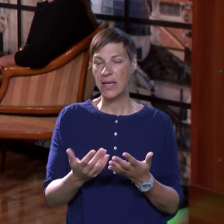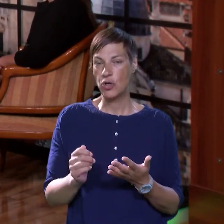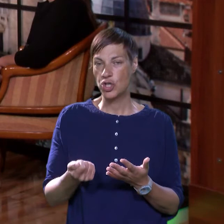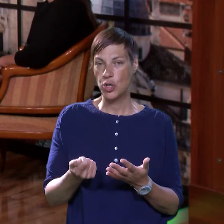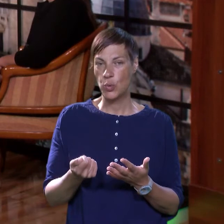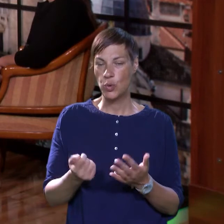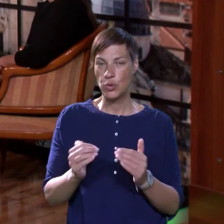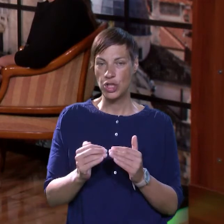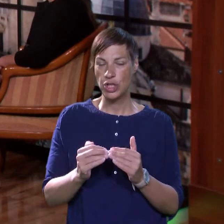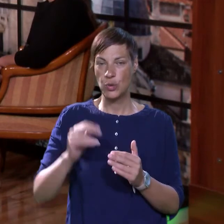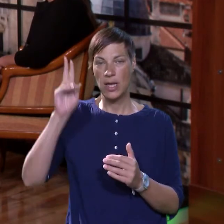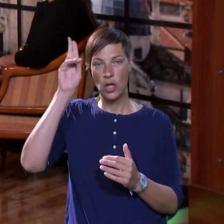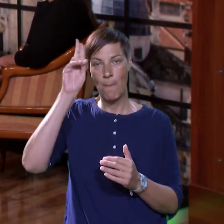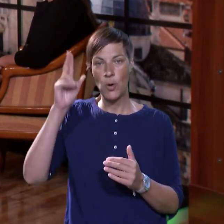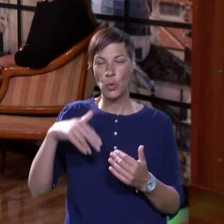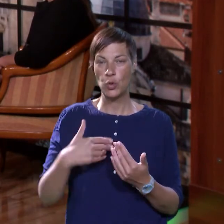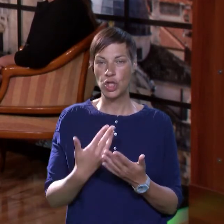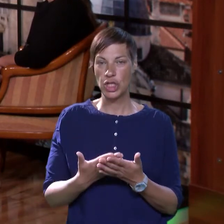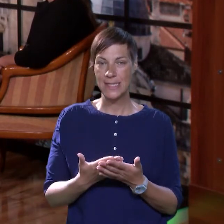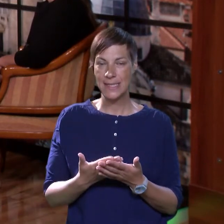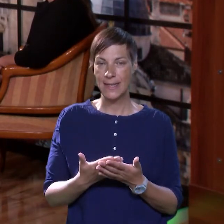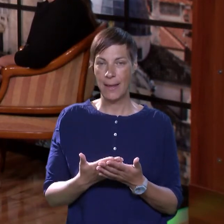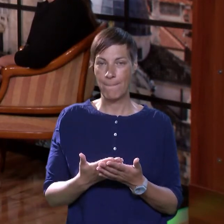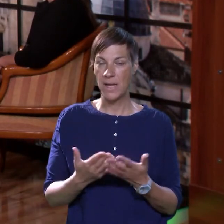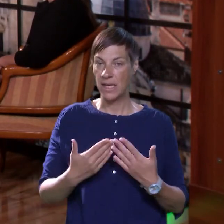način uključivati sukladno mogućnostima